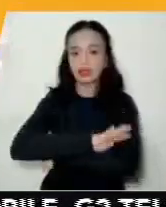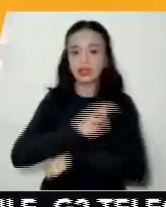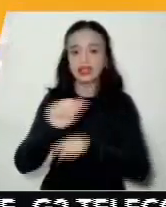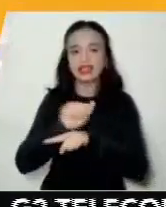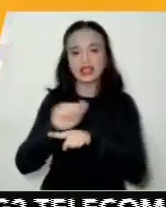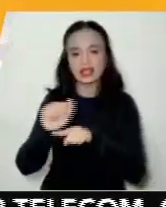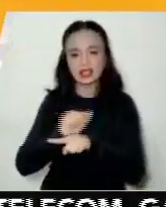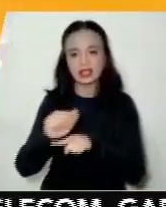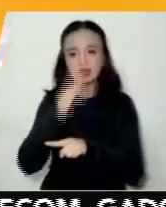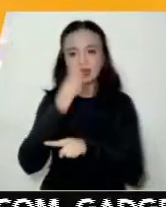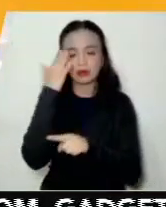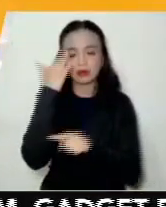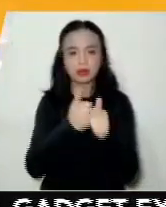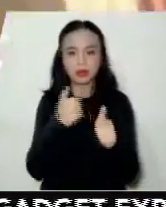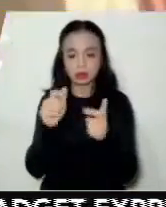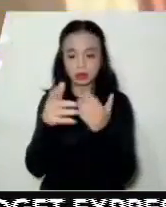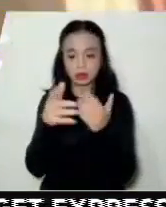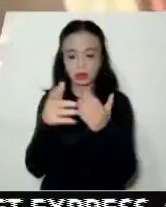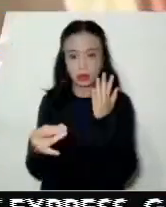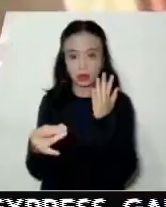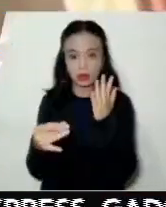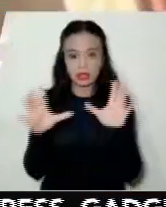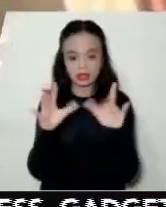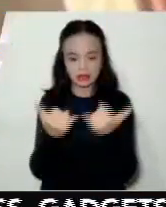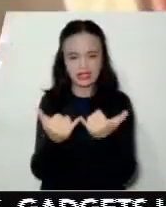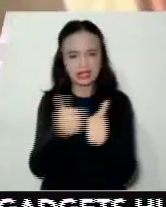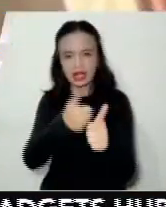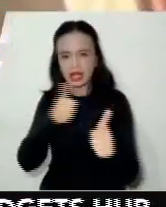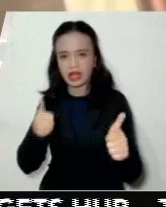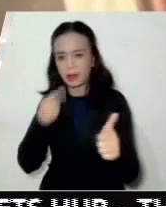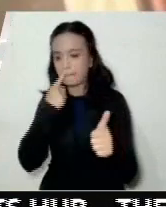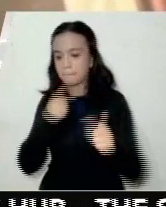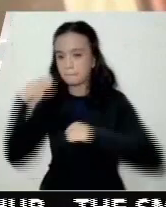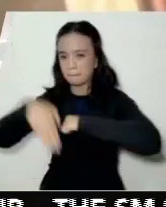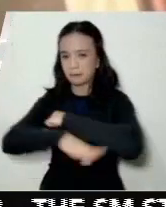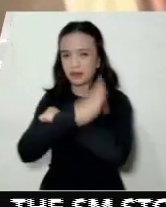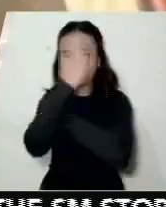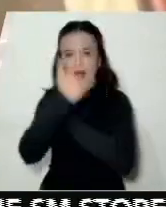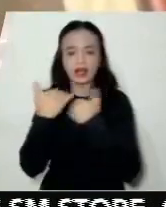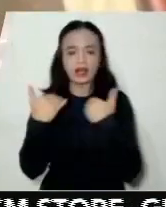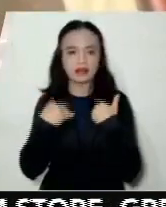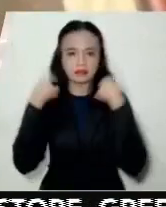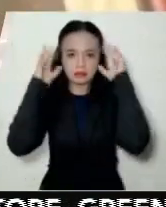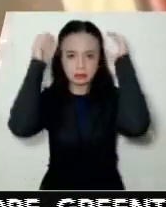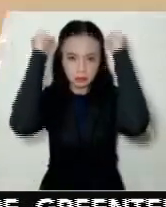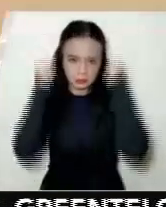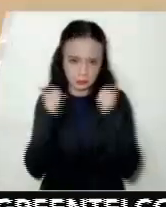pag-iwas ng oil company sa Red Sea sa gitna ng pag-atake doon ng mga rebelding grupo.